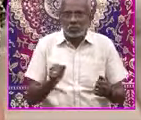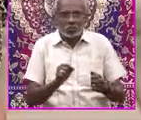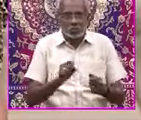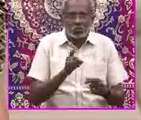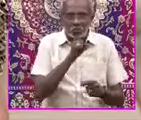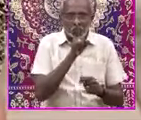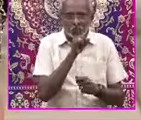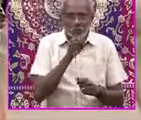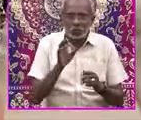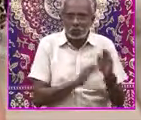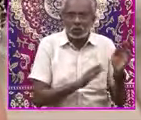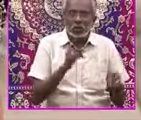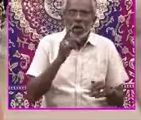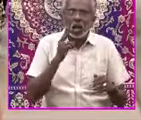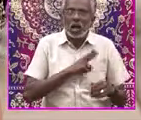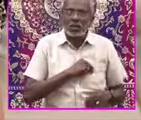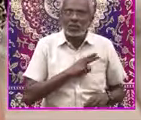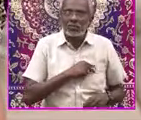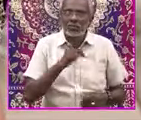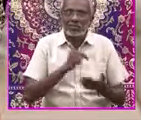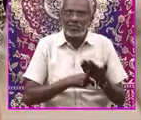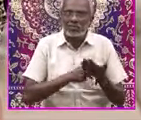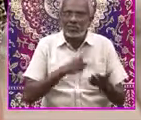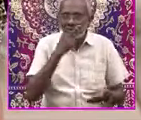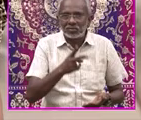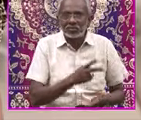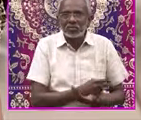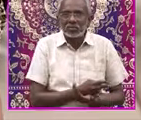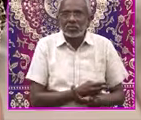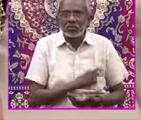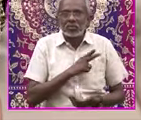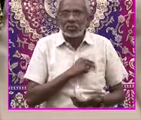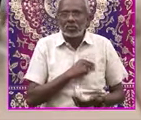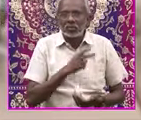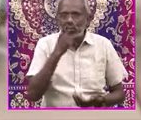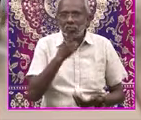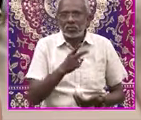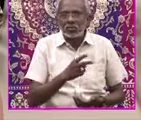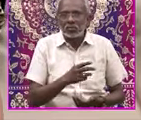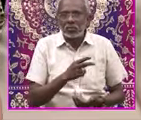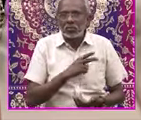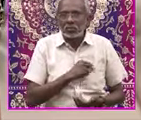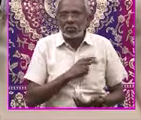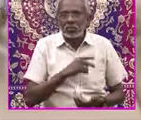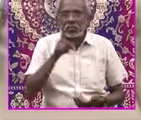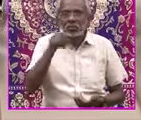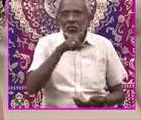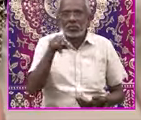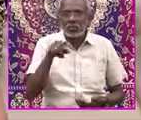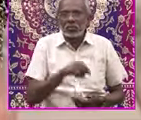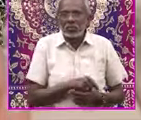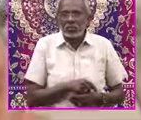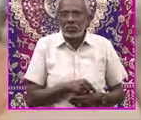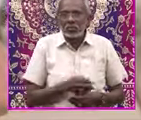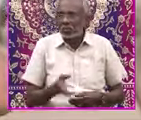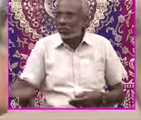ஓடுவீங்க. மாணவர்கள்லாம் பாத்துருக்கீங்களா, எந்த ஆசிரியரை பார்த்து உங்களுக்கு பயம் வருதோ, என்ன பண்ணுவீங்க, ஏதாவது ஒரு தவறு செஞ்சிட்டா கிழக்க ஓடுறதா